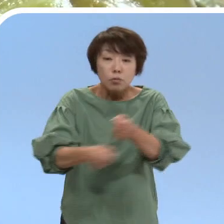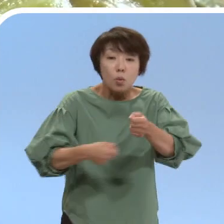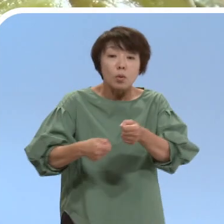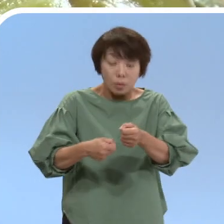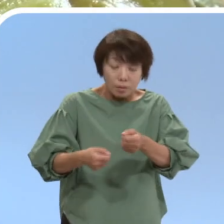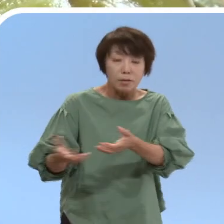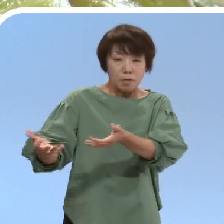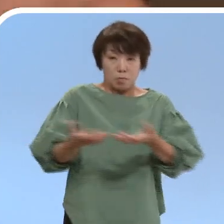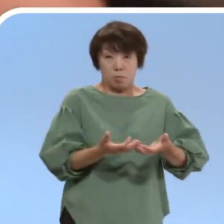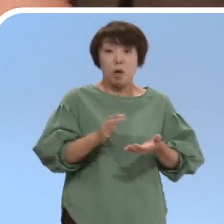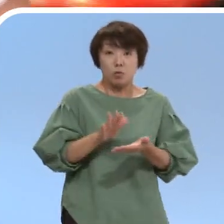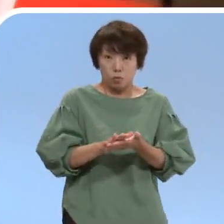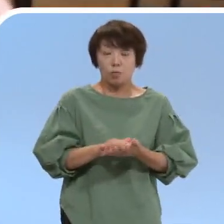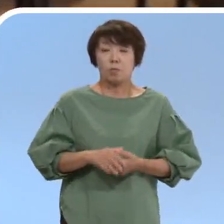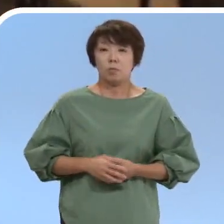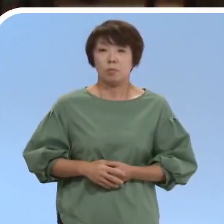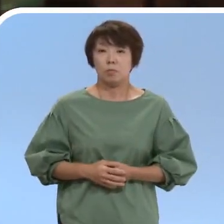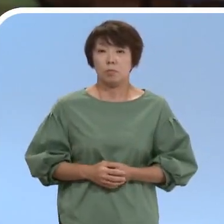枝豆ということで。